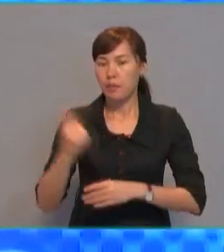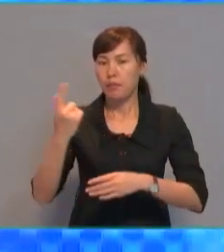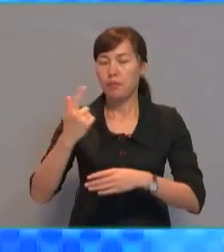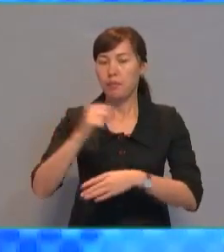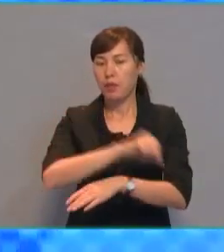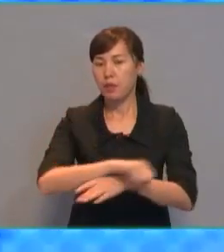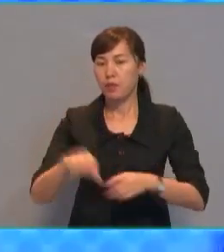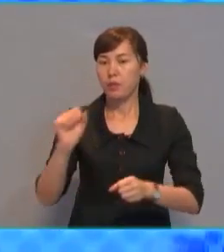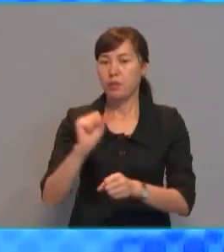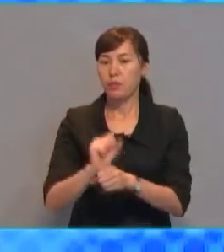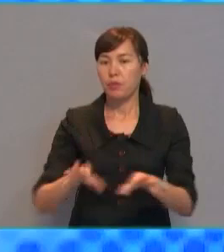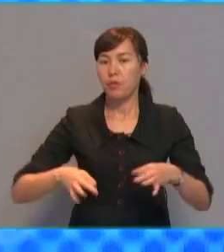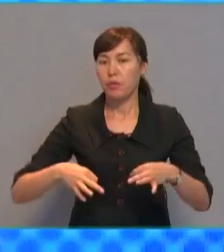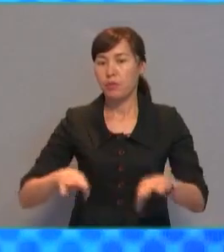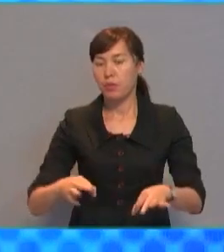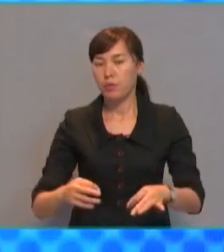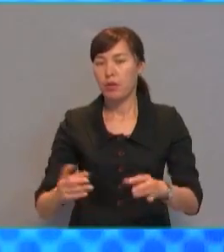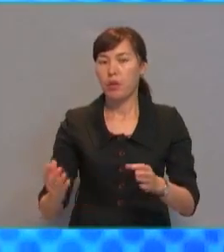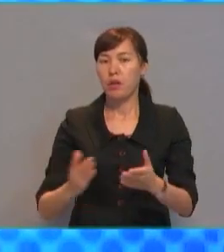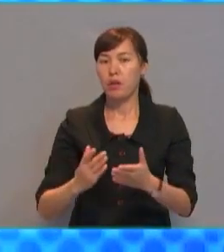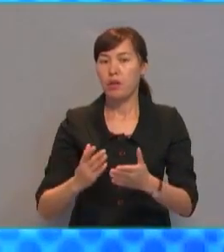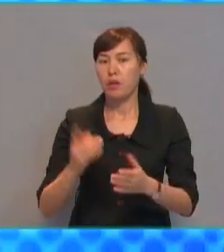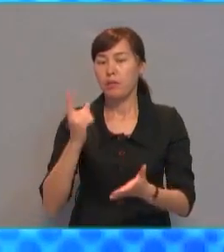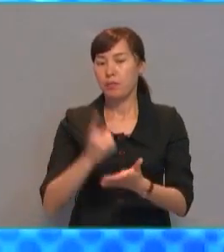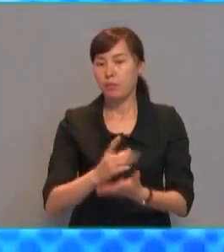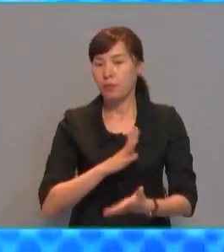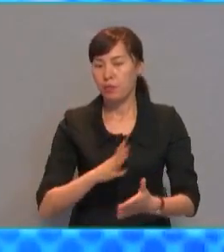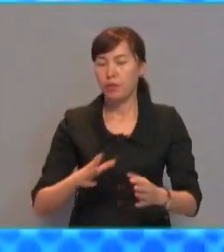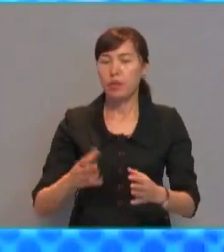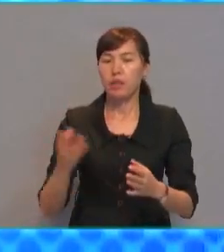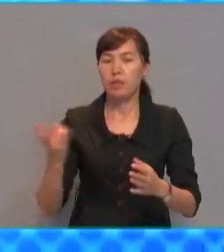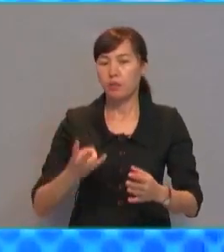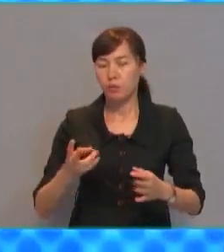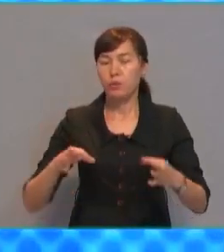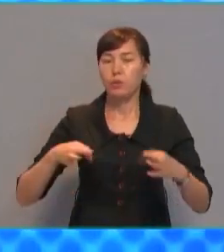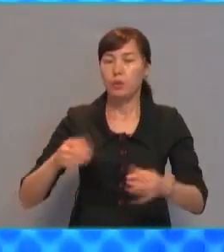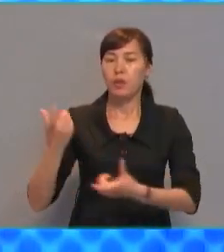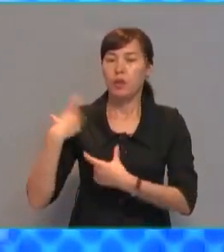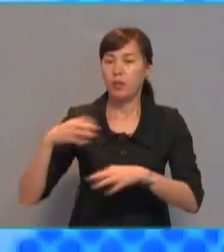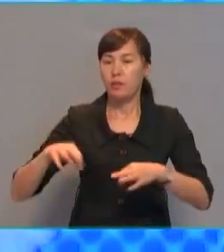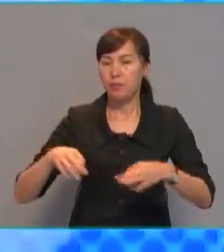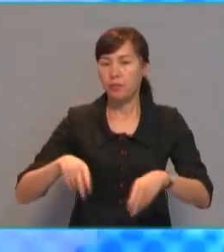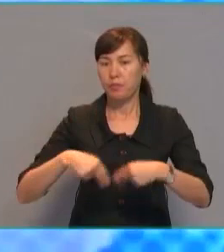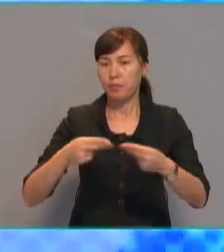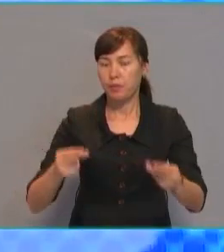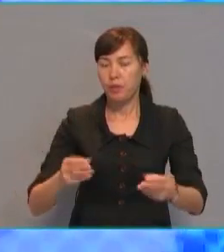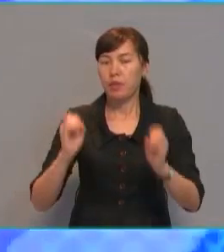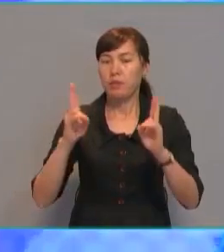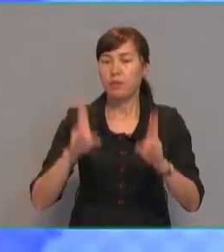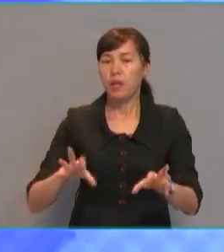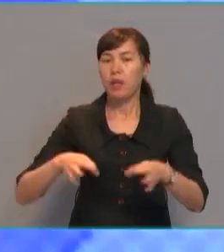бақылау бекеттерінде көліктердің қалаға кіріп шығуына тыйым салынады. Тек транзитті жүк көліктерімен тіршілікті қамтамасыз ететін